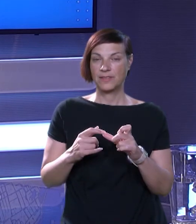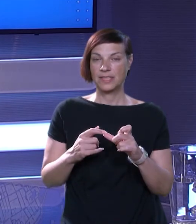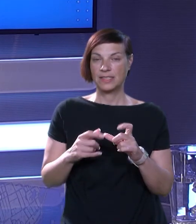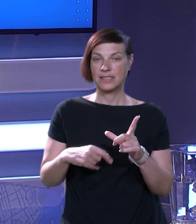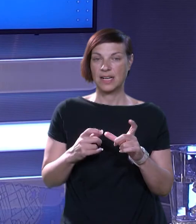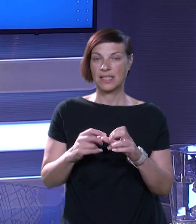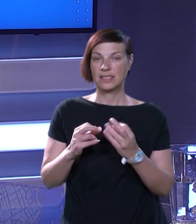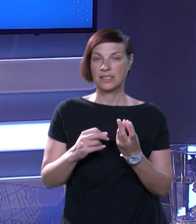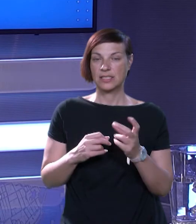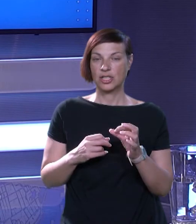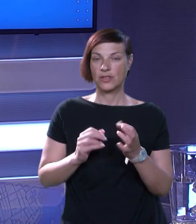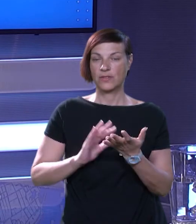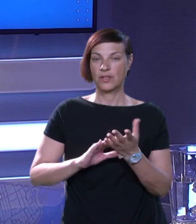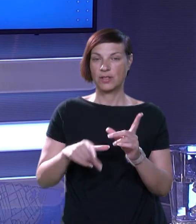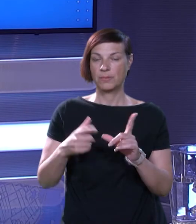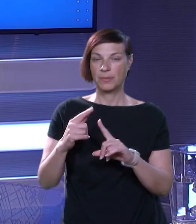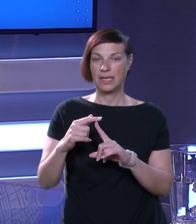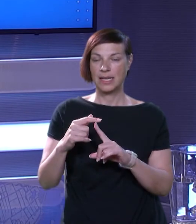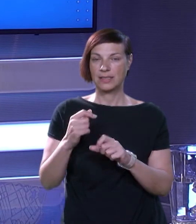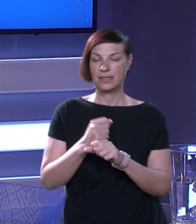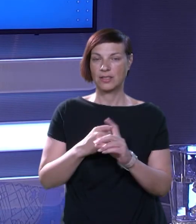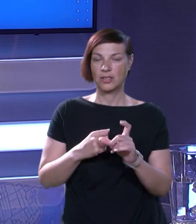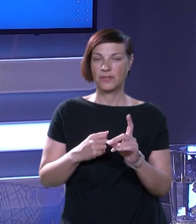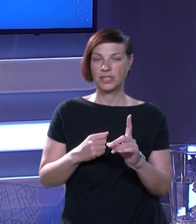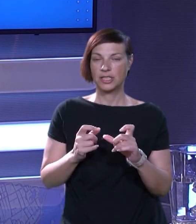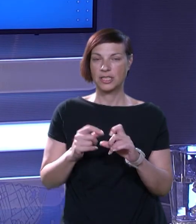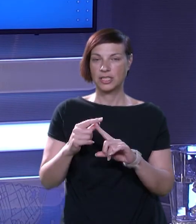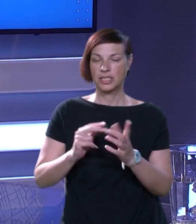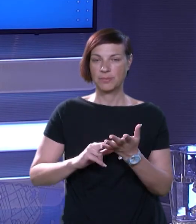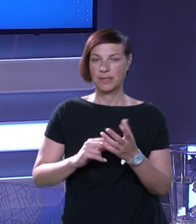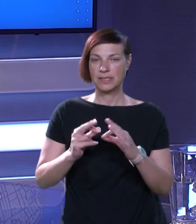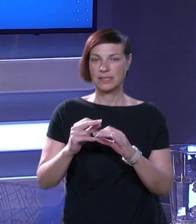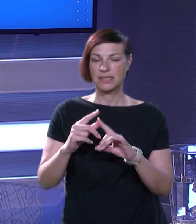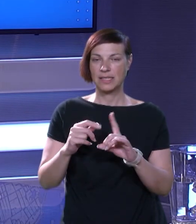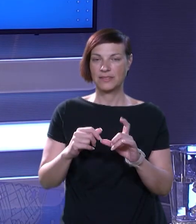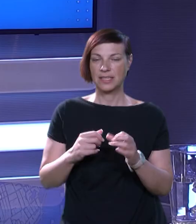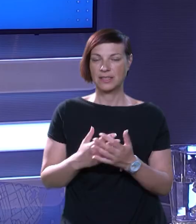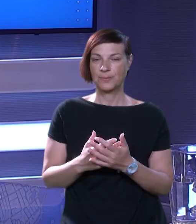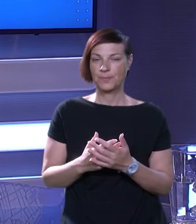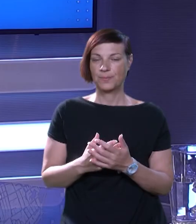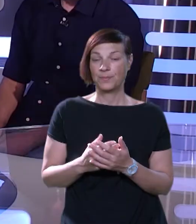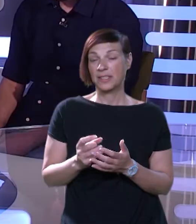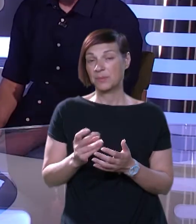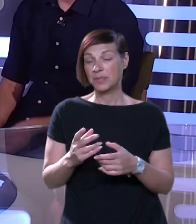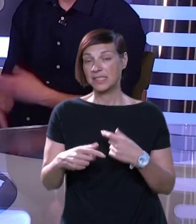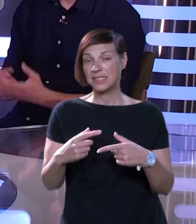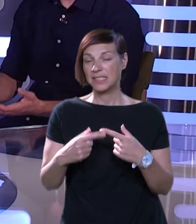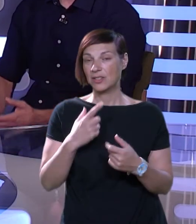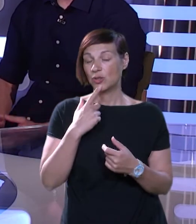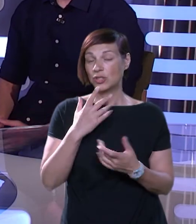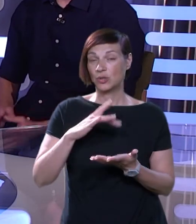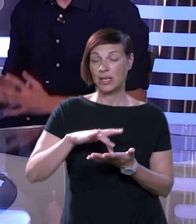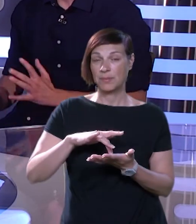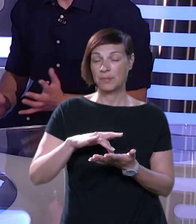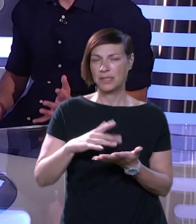Vis, Lastovo, Mljet, Goveđari, Šipan, Cavtat. Užurban ritam. Koliko god da su to